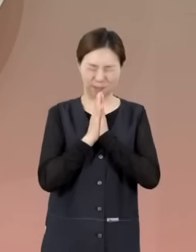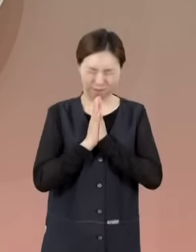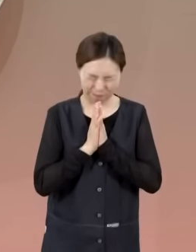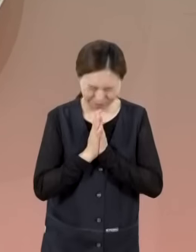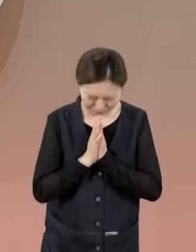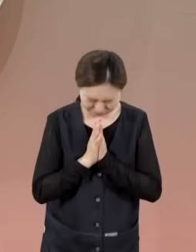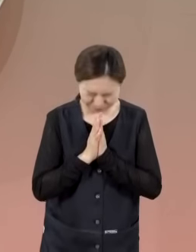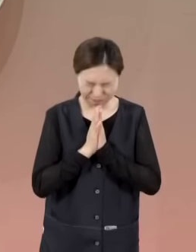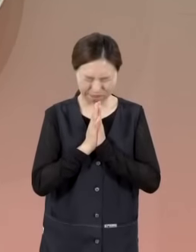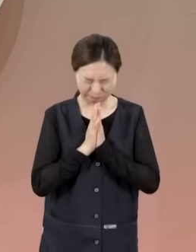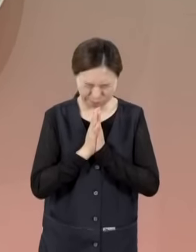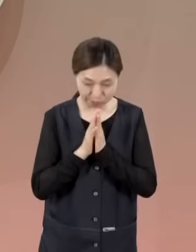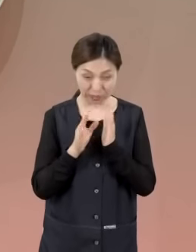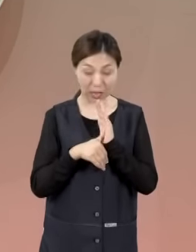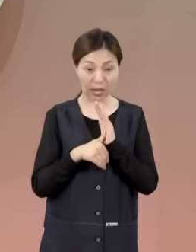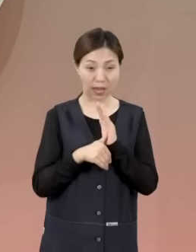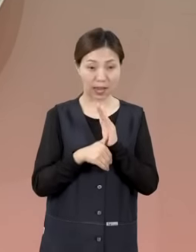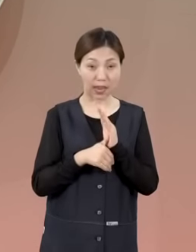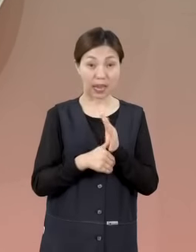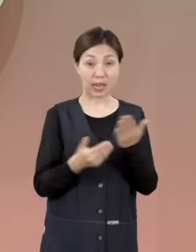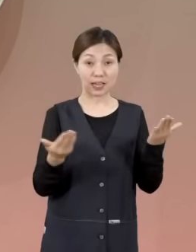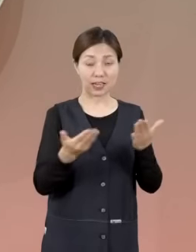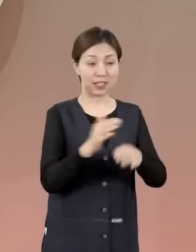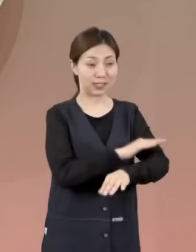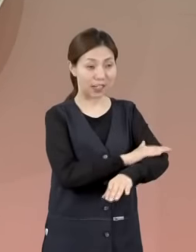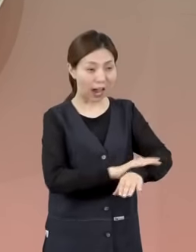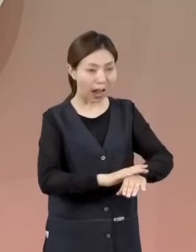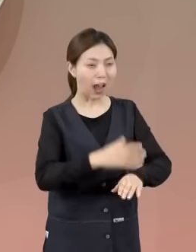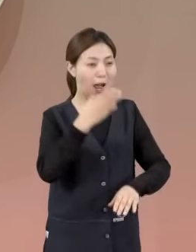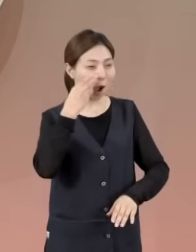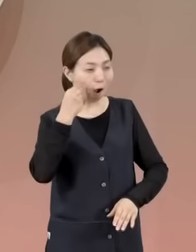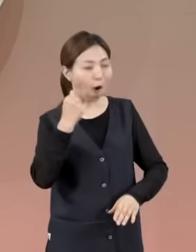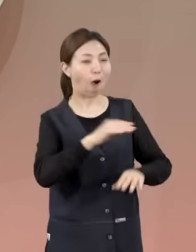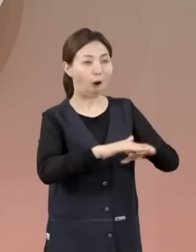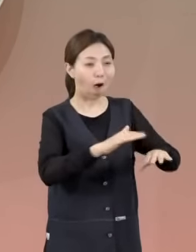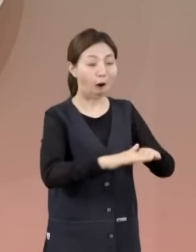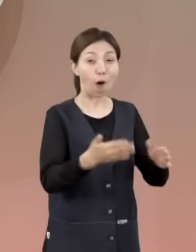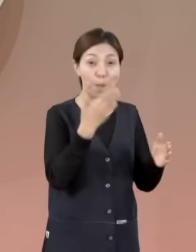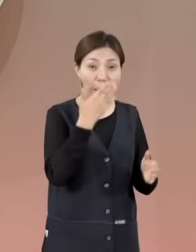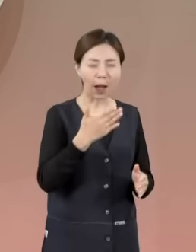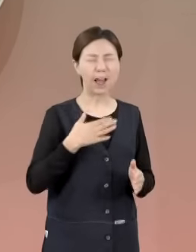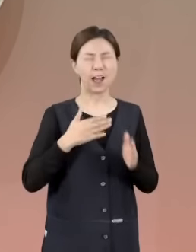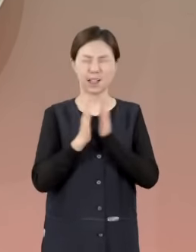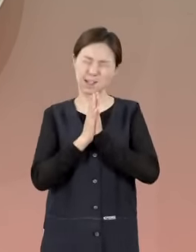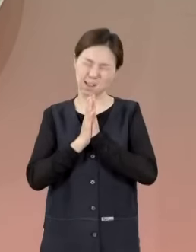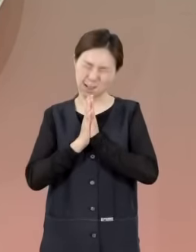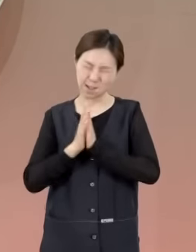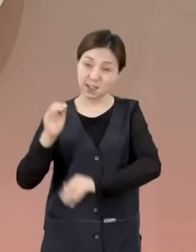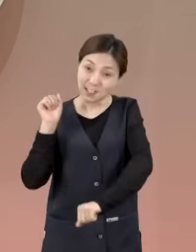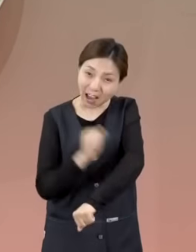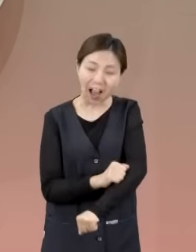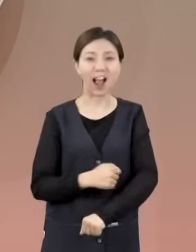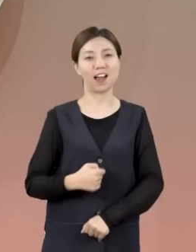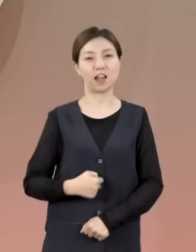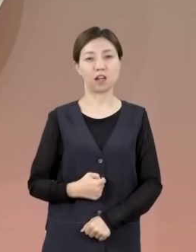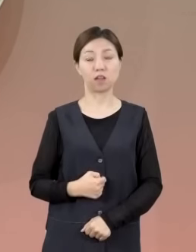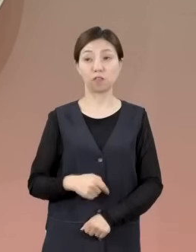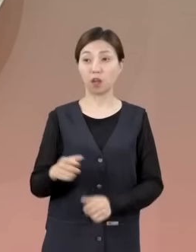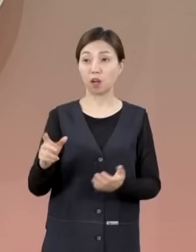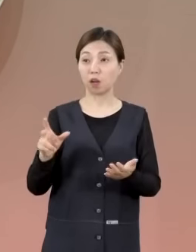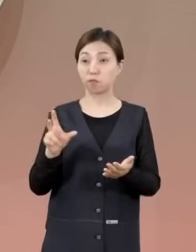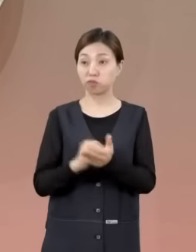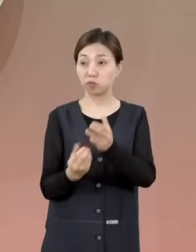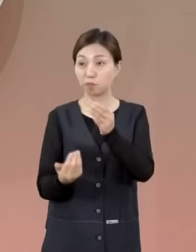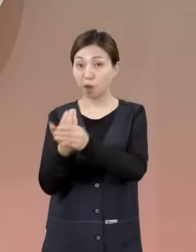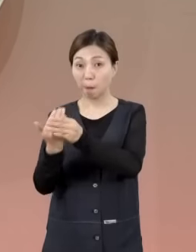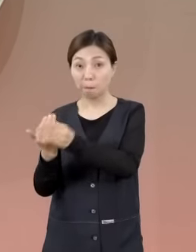기도하면서 항상 1일 잘 풀리면 내가 기도를 잘했구나 일이 안 풀리면 내가